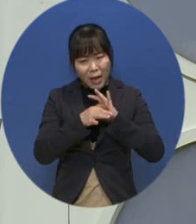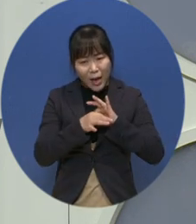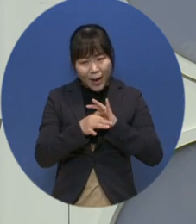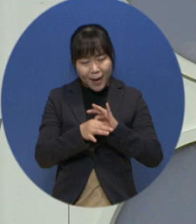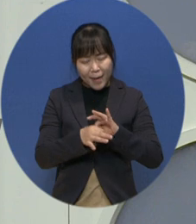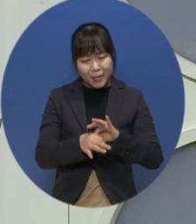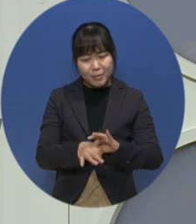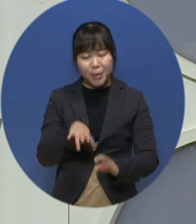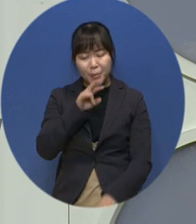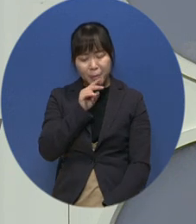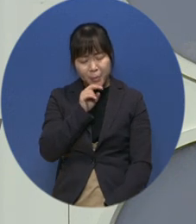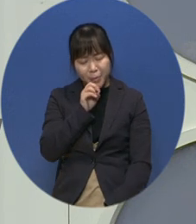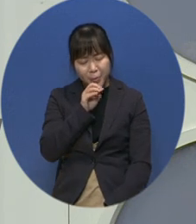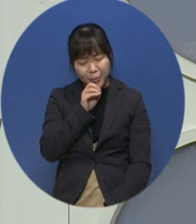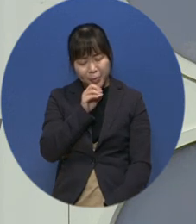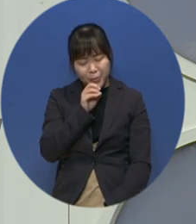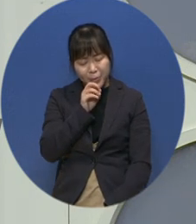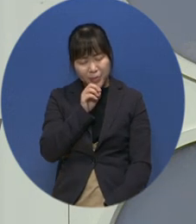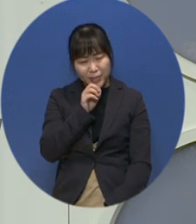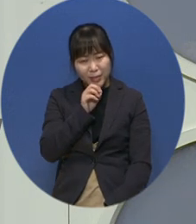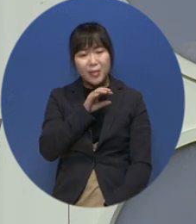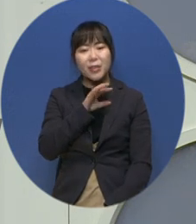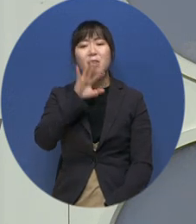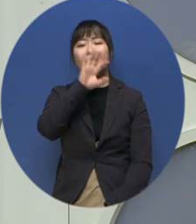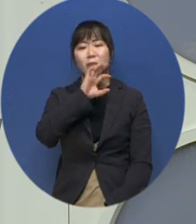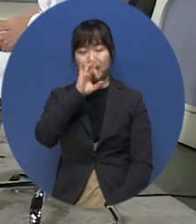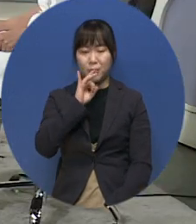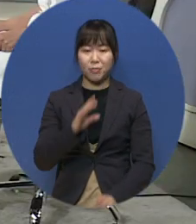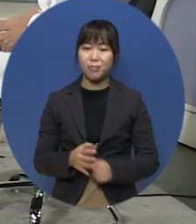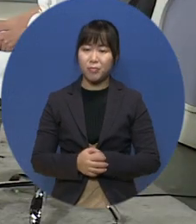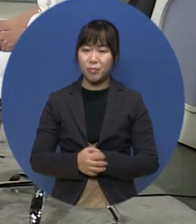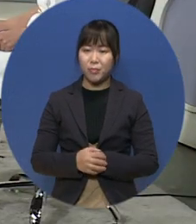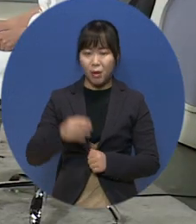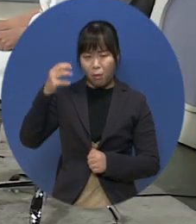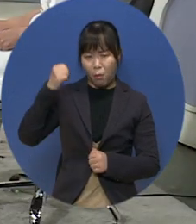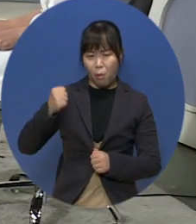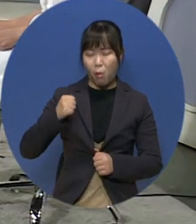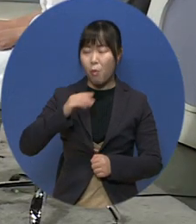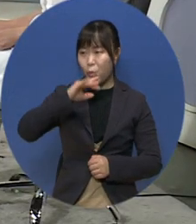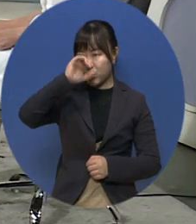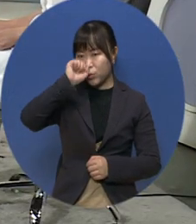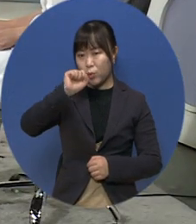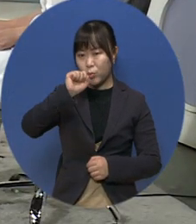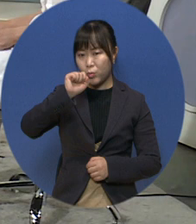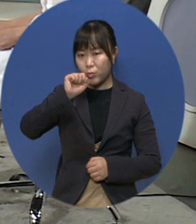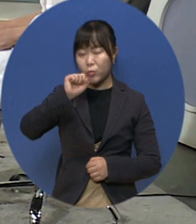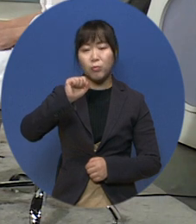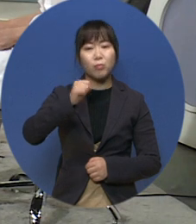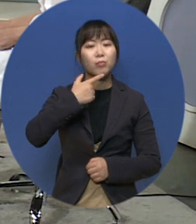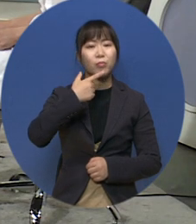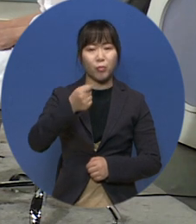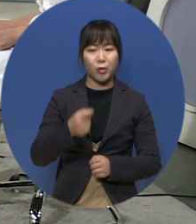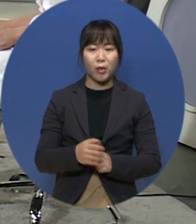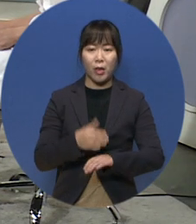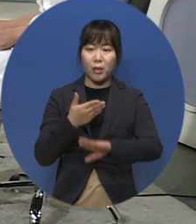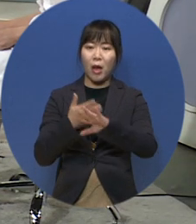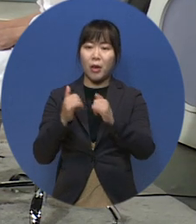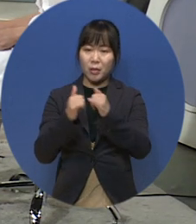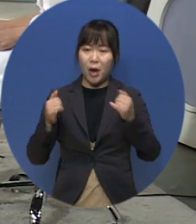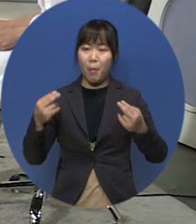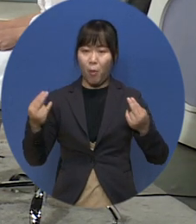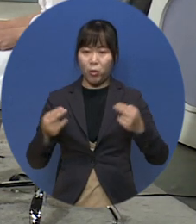물고 늘어져서 하는 그런 도리밖에 없는 거죠. 기억력이 굉장히 좋으신 것 같아요. 기억력. 네, 아, 물론